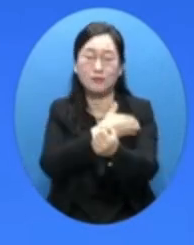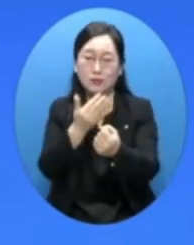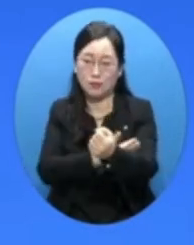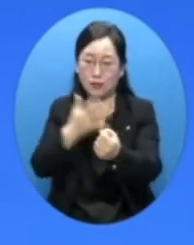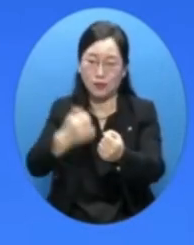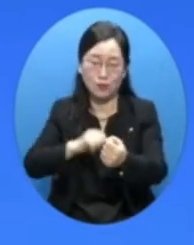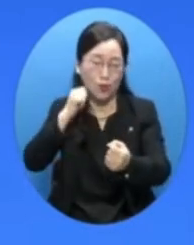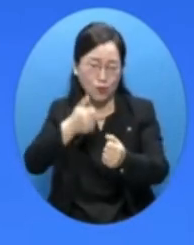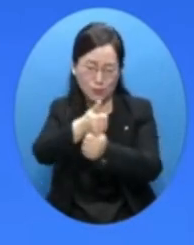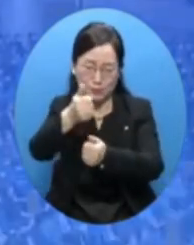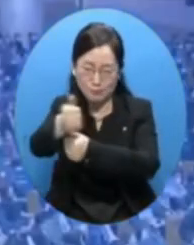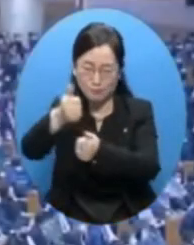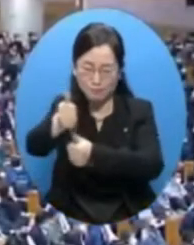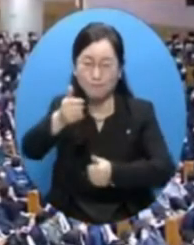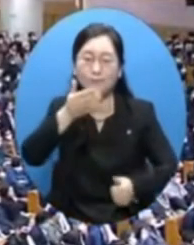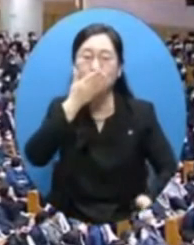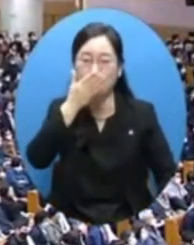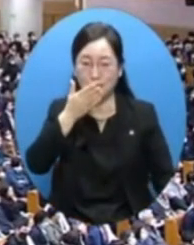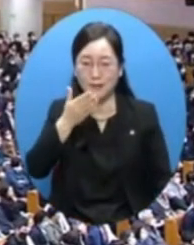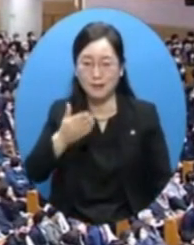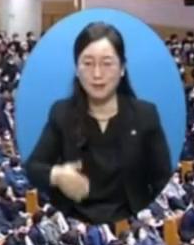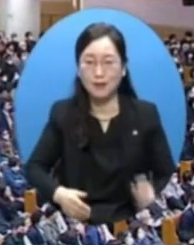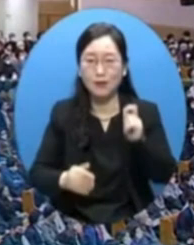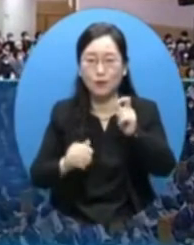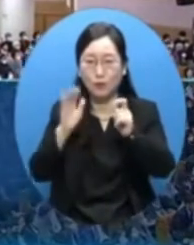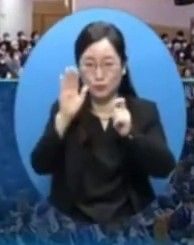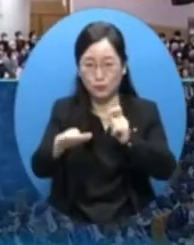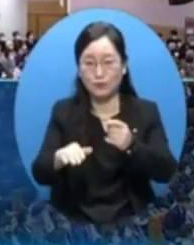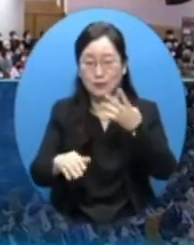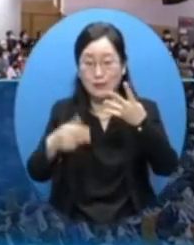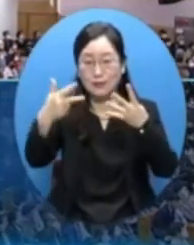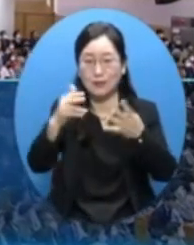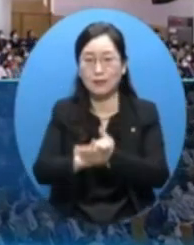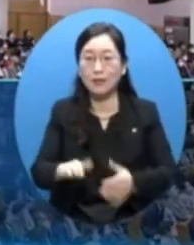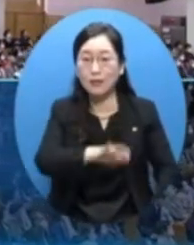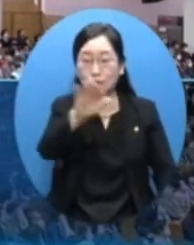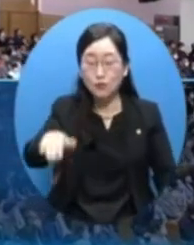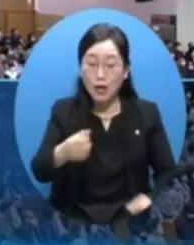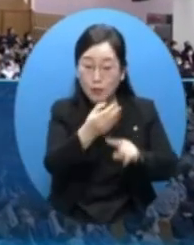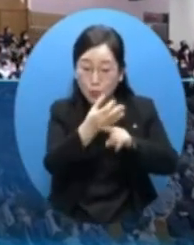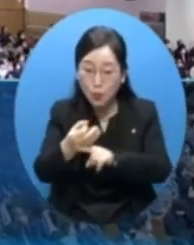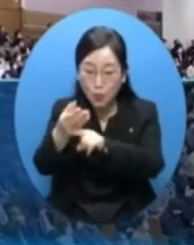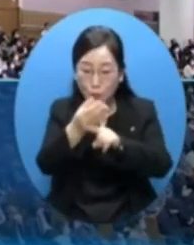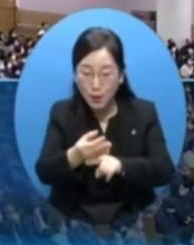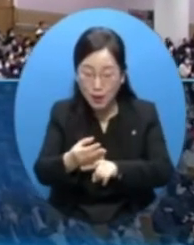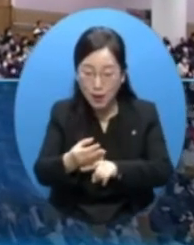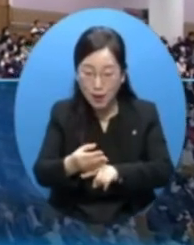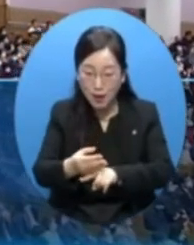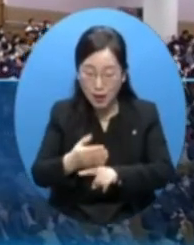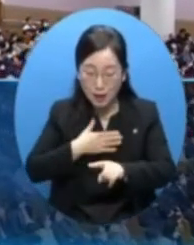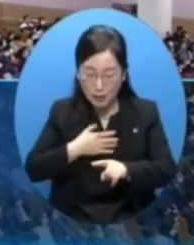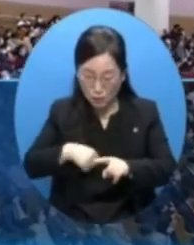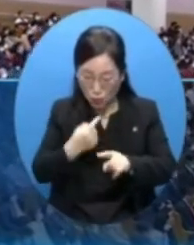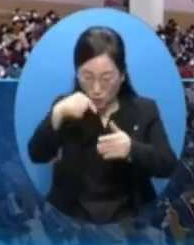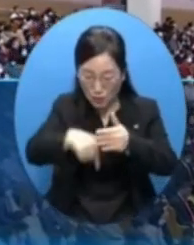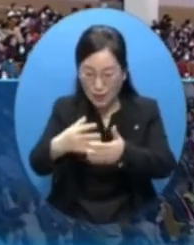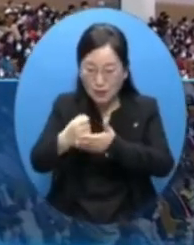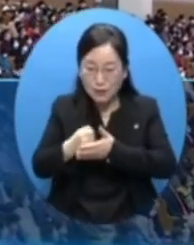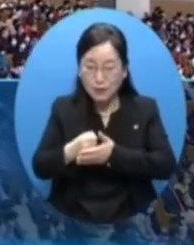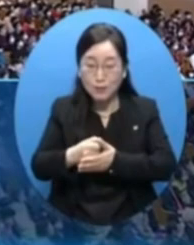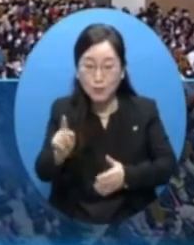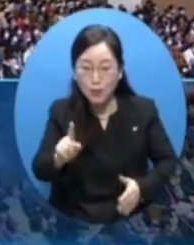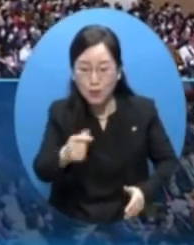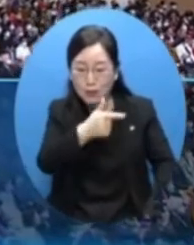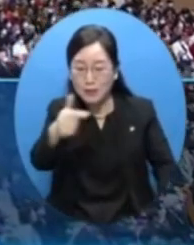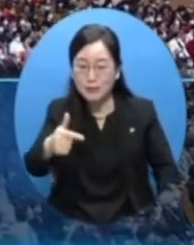어려움을 이겨낼 수가 있게 되는 것입니다. 고린도후서 4장 7절은 말씀합니다. 우리가 이 보배를 질그릇에 가졌으니 이는 심히 큰